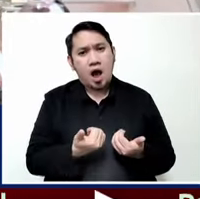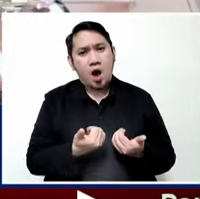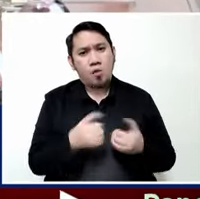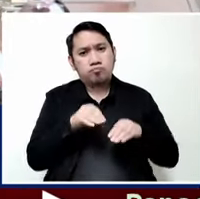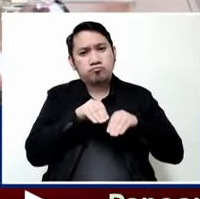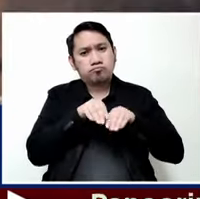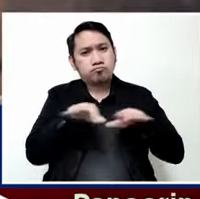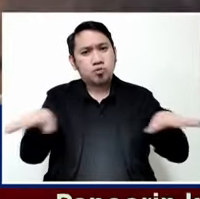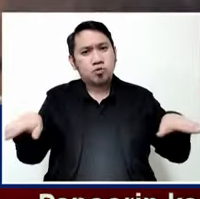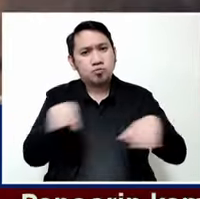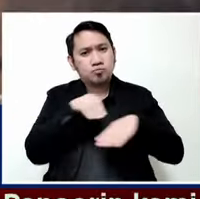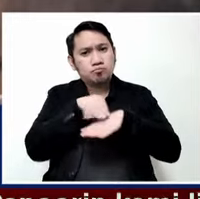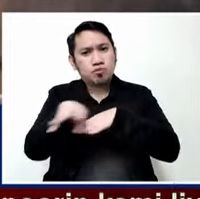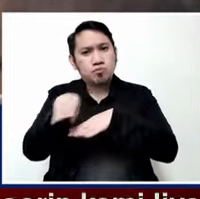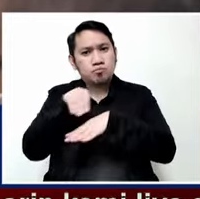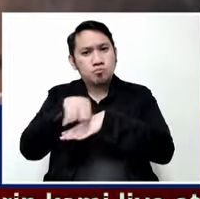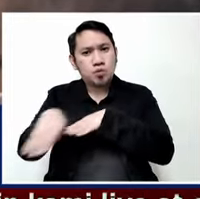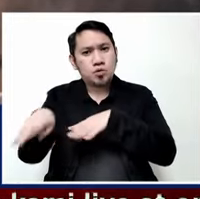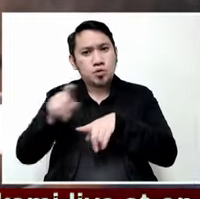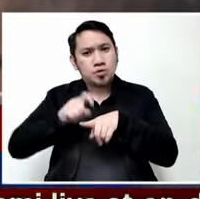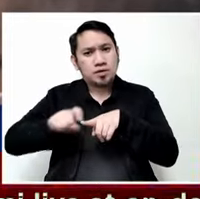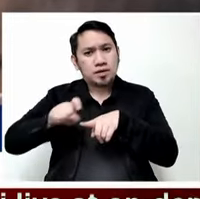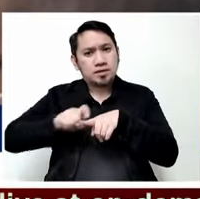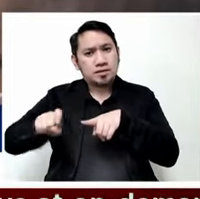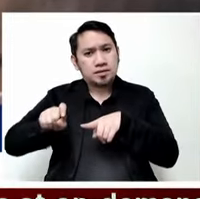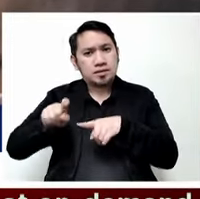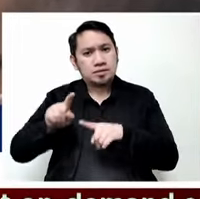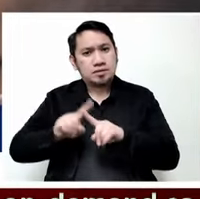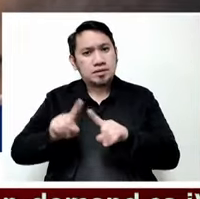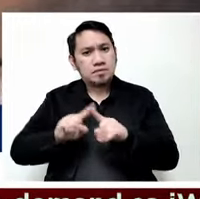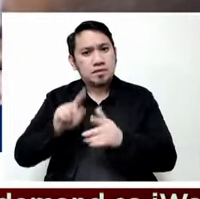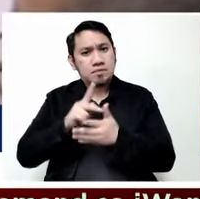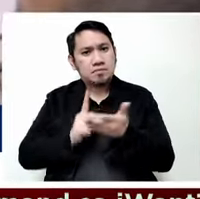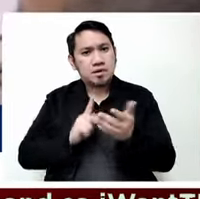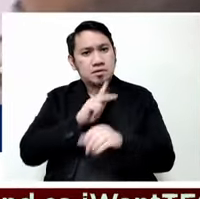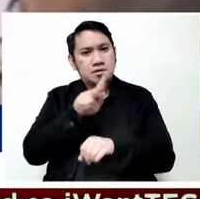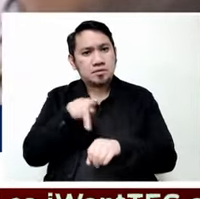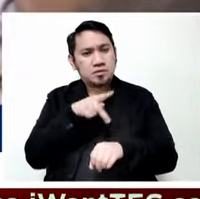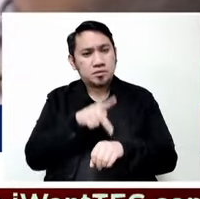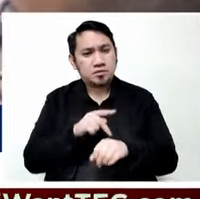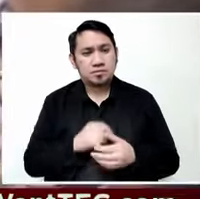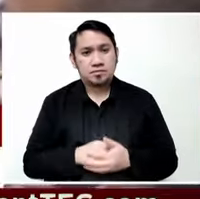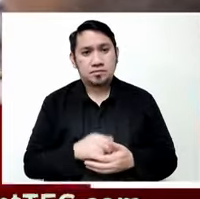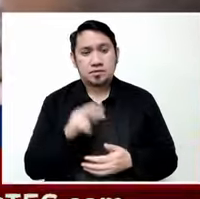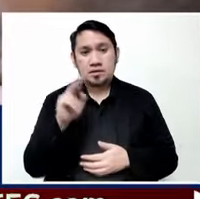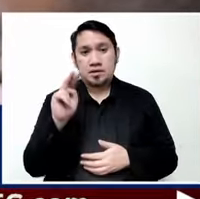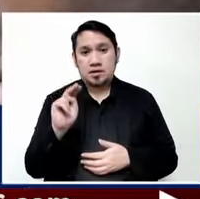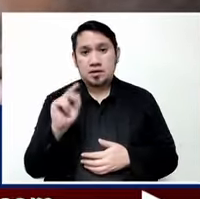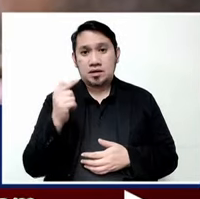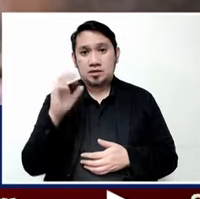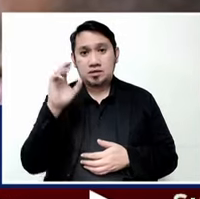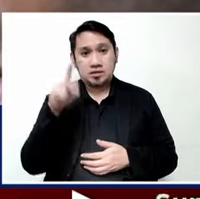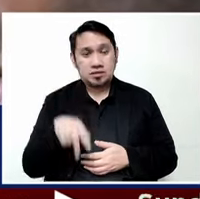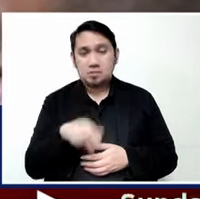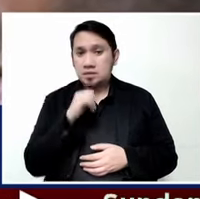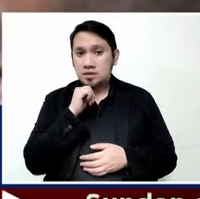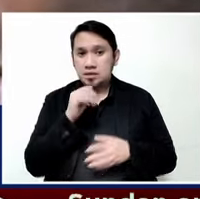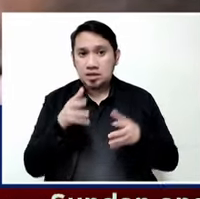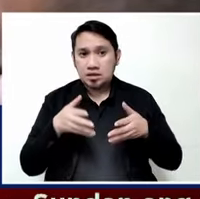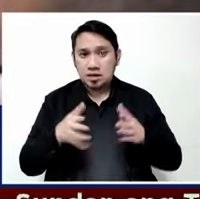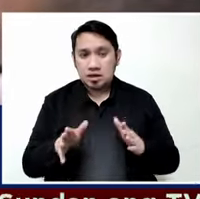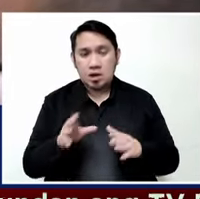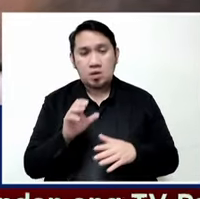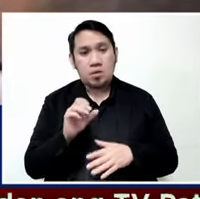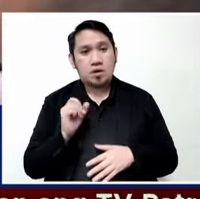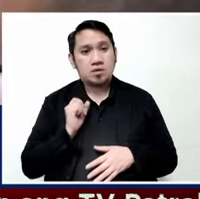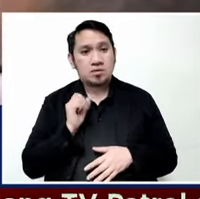ng bansa. We confirm, Your Honor, that the NGCP did not allow some of our subcom personnel,